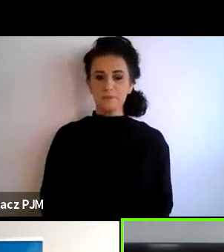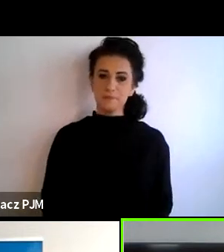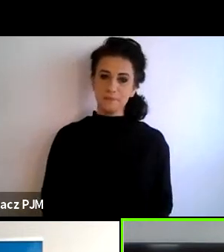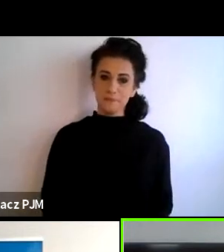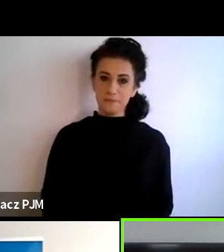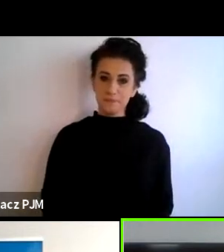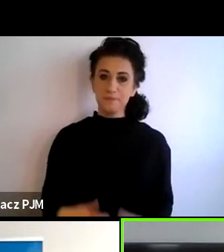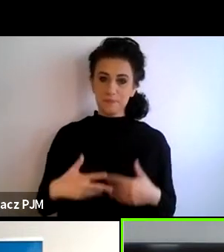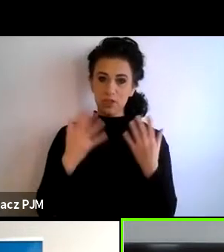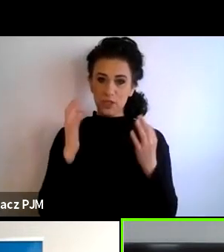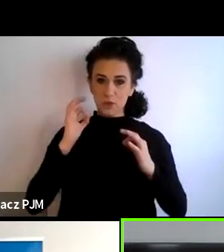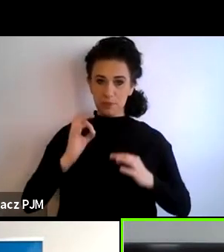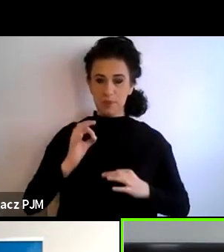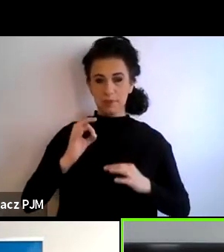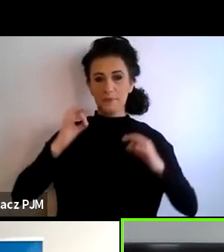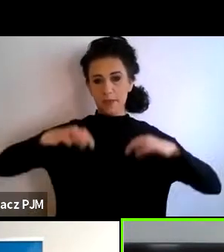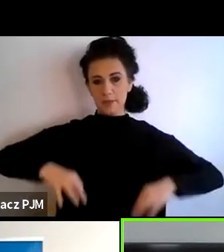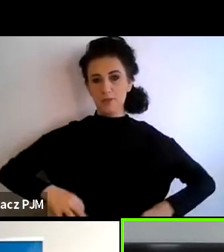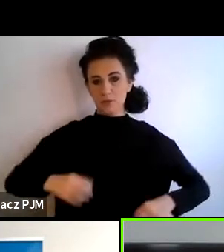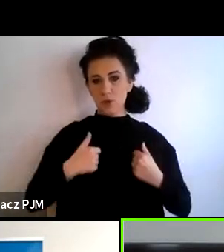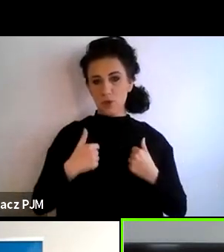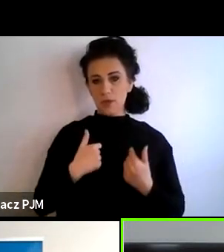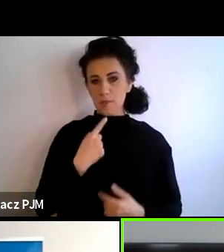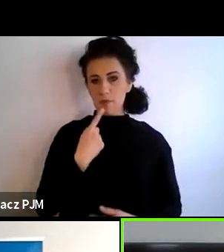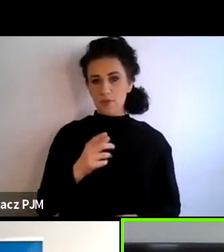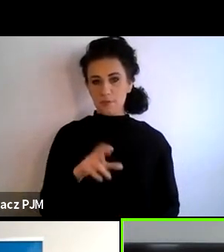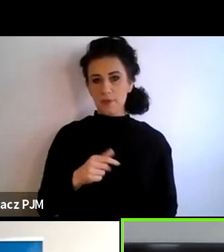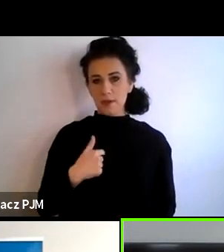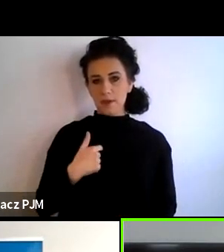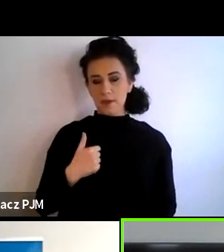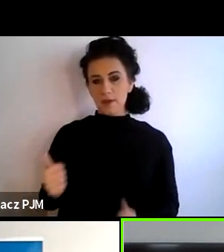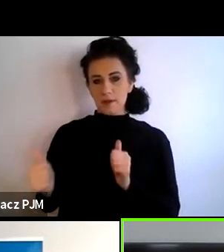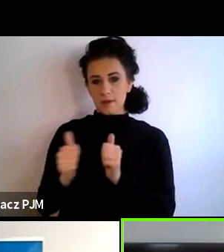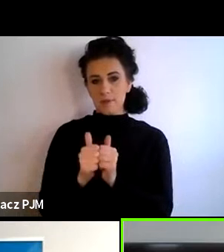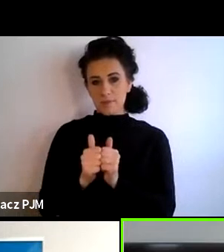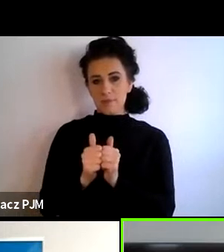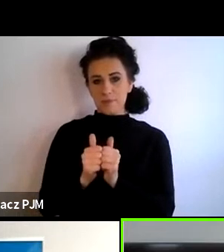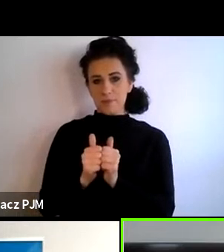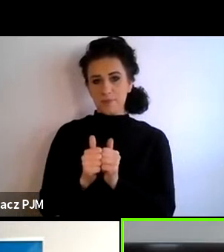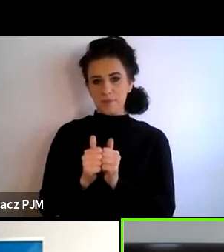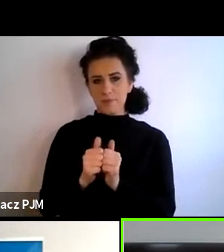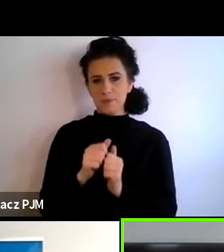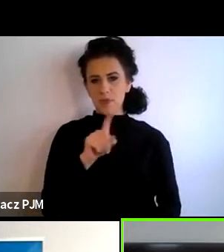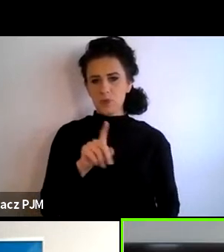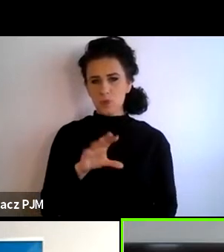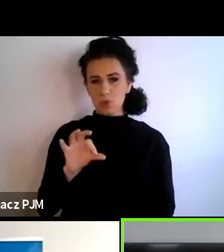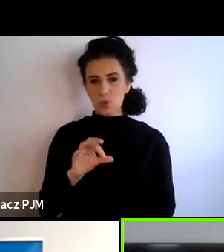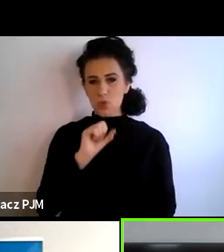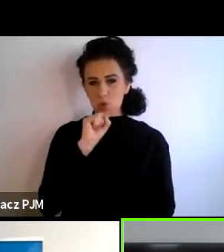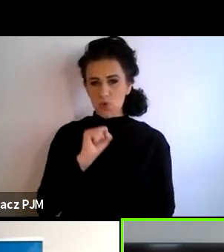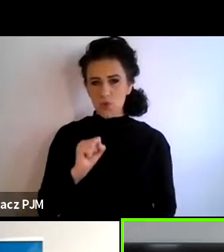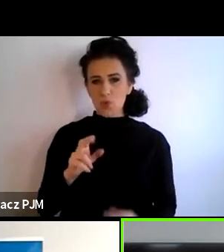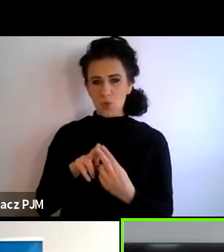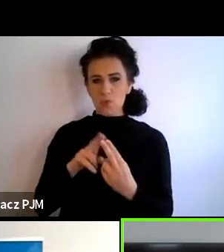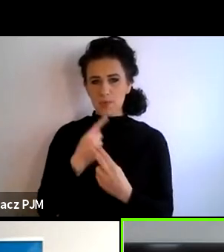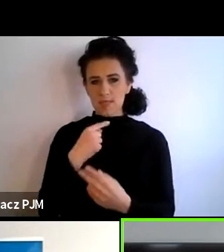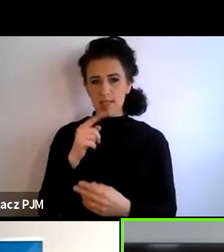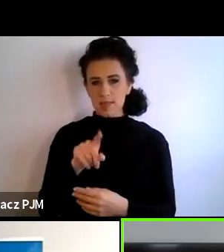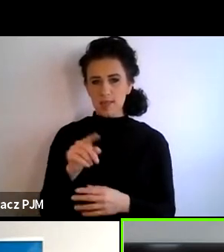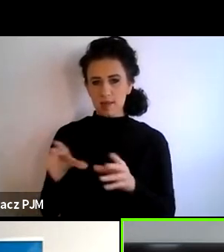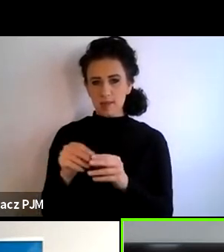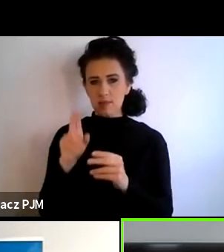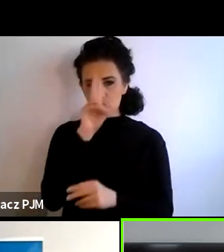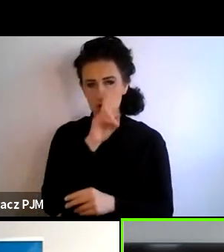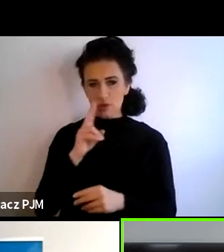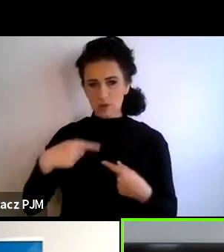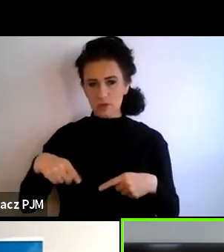Co do asystentów, ja powiem tak, jestem jakiś czas temu po kontroli ZUS-u. ZUS w ogóle się nie przyczepił do umów zlecenie z rodzicami. Nie